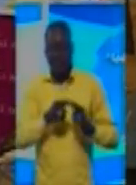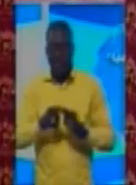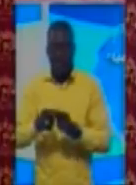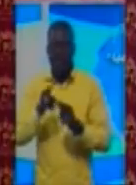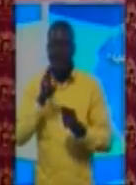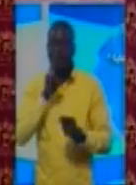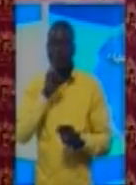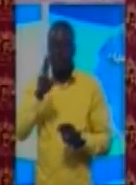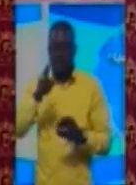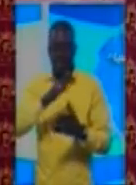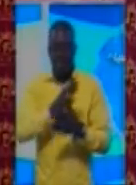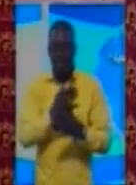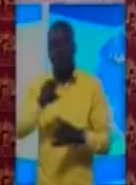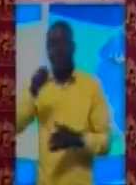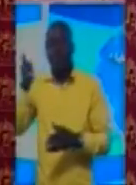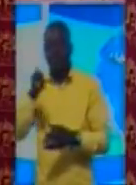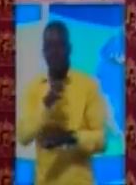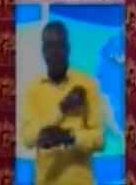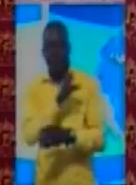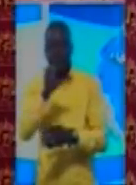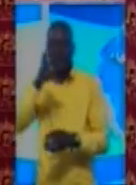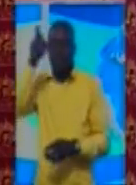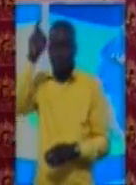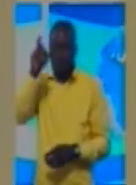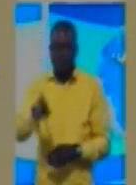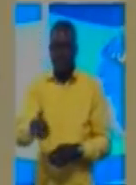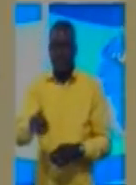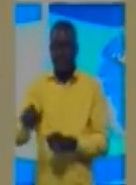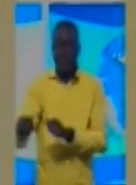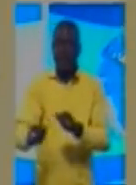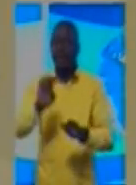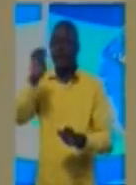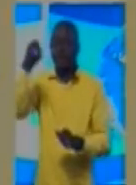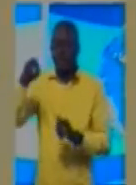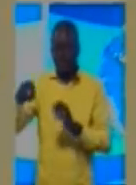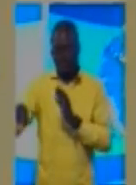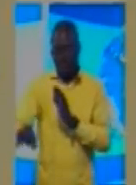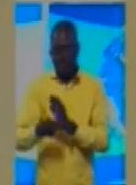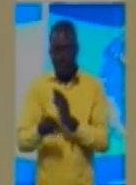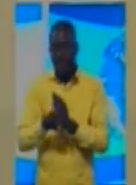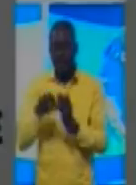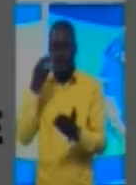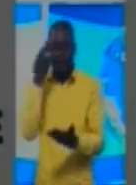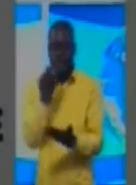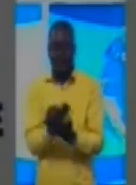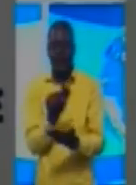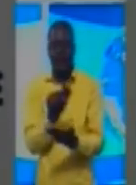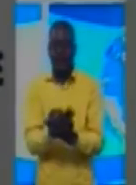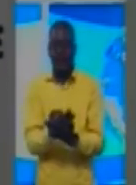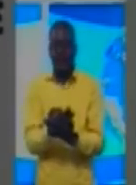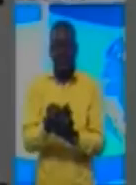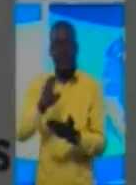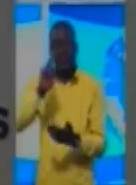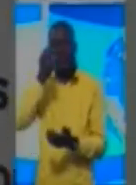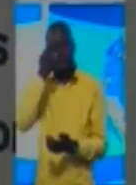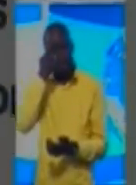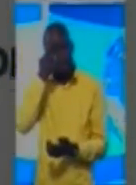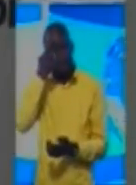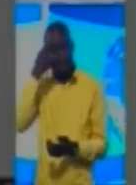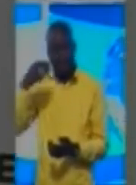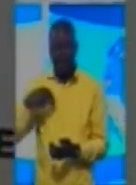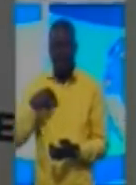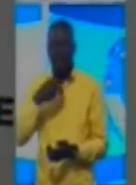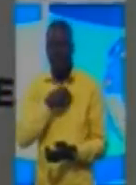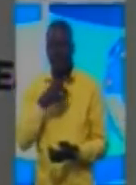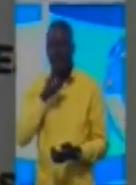entre autres, renforcer la compétitivité des activités économiques et financières des États membres,